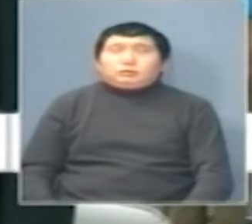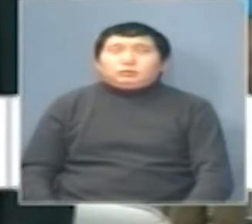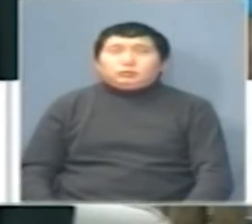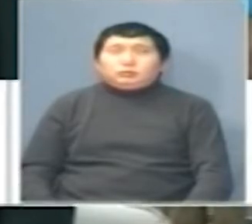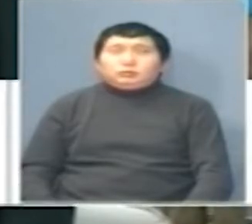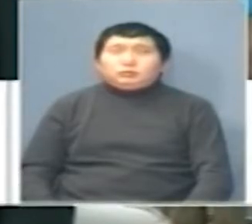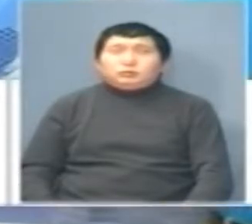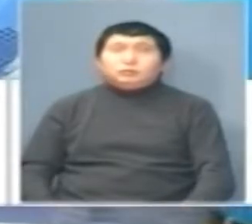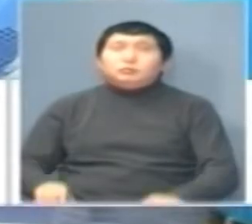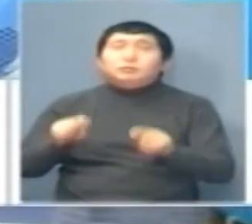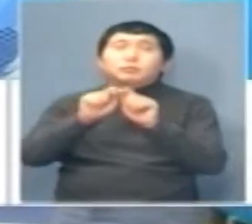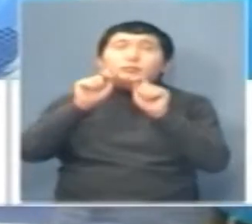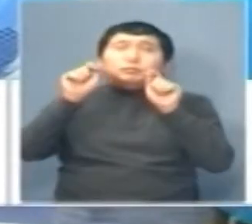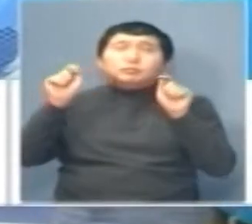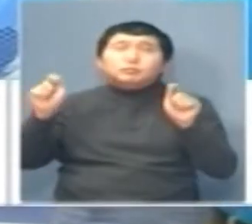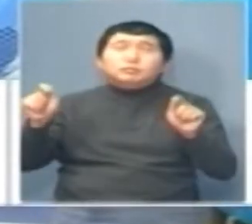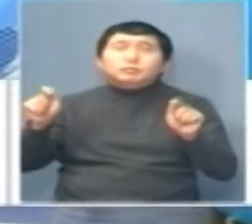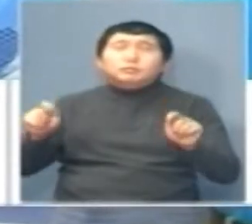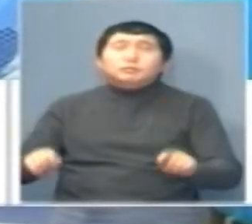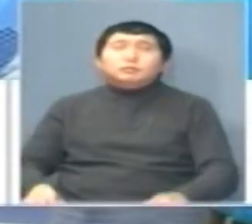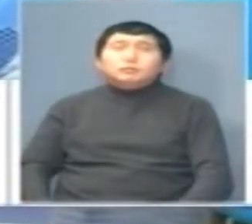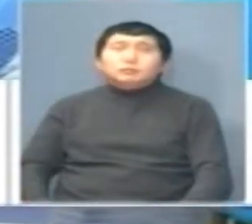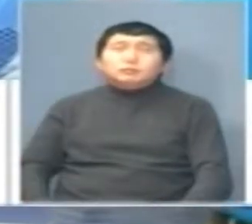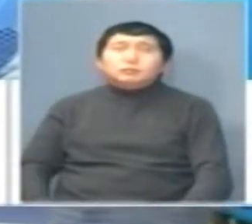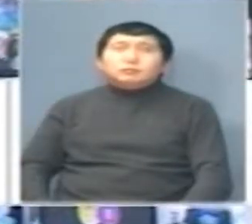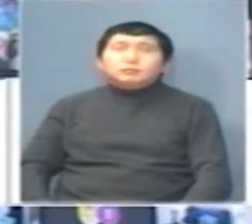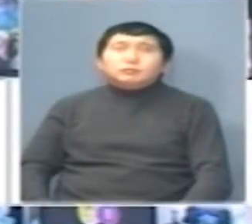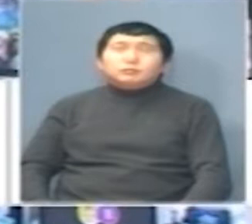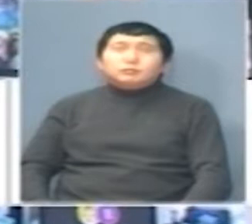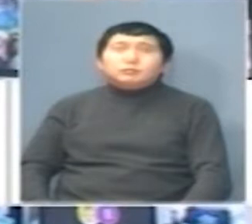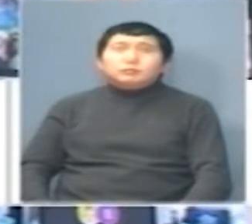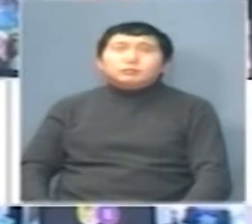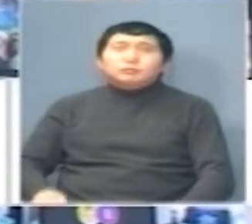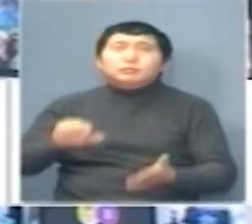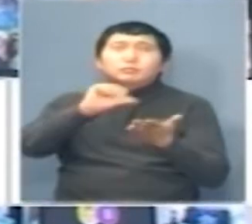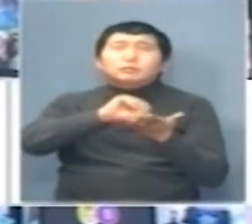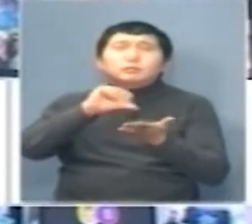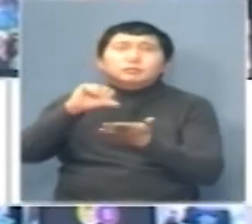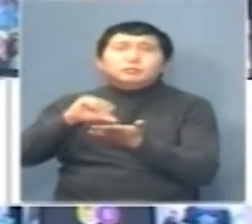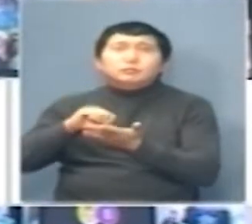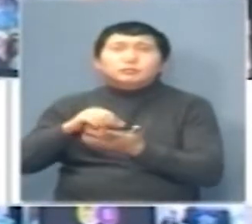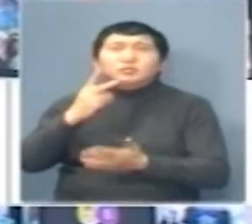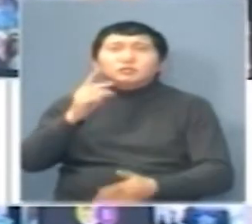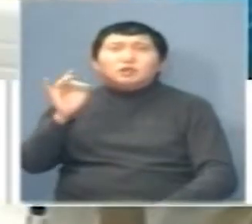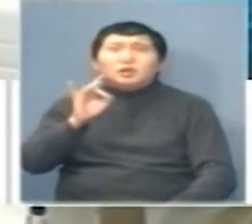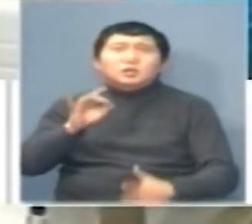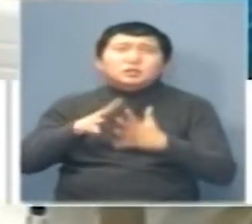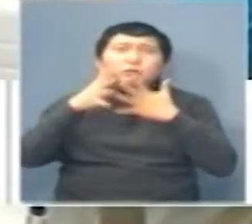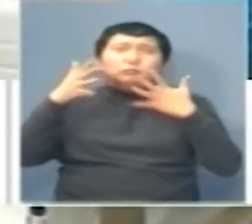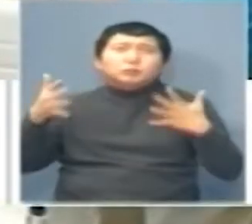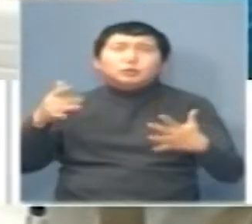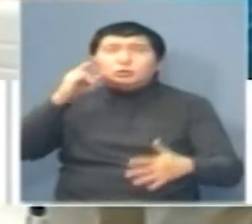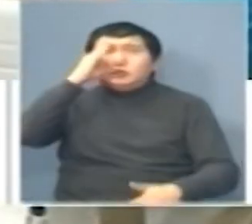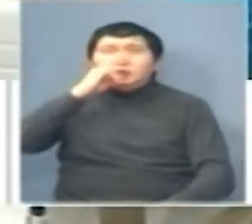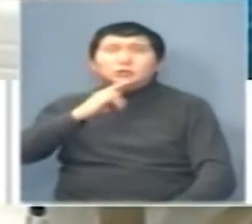Салтанатты шараның ашылу рәсімі Зерек орталығында өтті. Бұйылғы жылы жиынның ерекшелігі қатысушылар санының екесеге артуында. Қазақстанның барлық